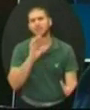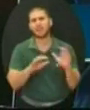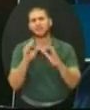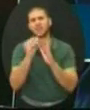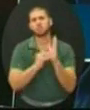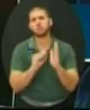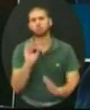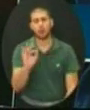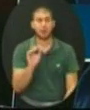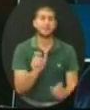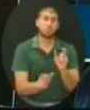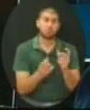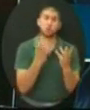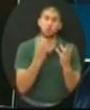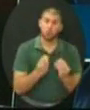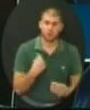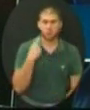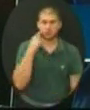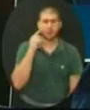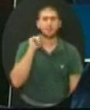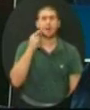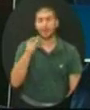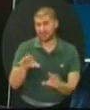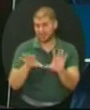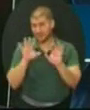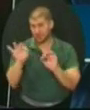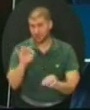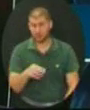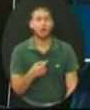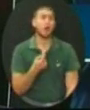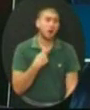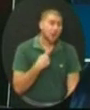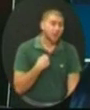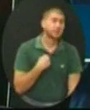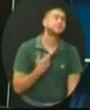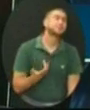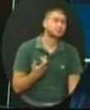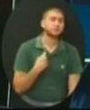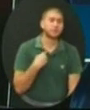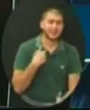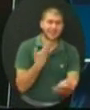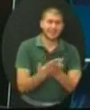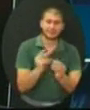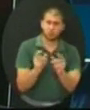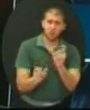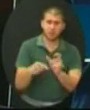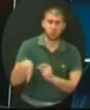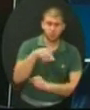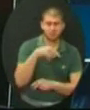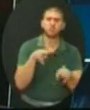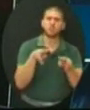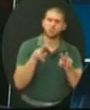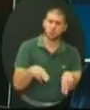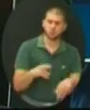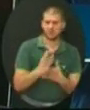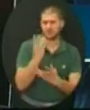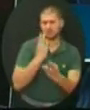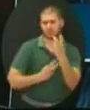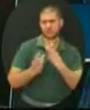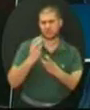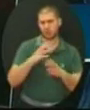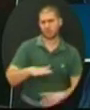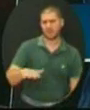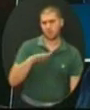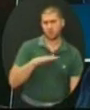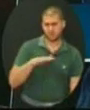הרשימה? מאנשים טובים שאני יודעת שיום לאחר מכן... את תבחרי אותם? אני ואני אתייעץ עם עוד גורמים שיש להם קצת ניסיון